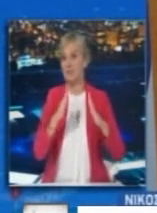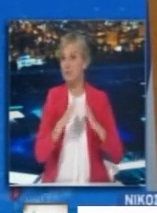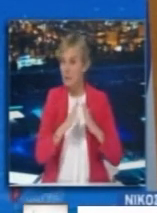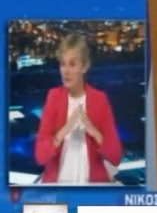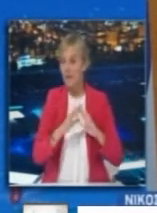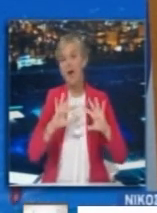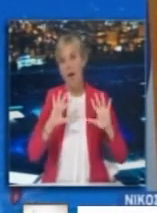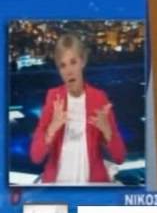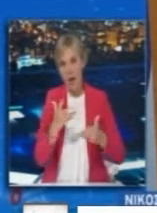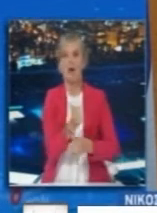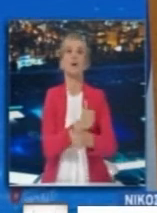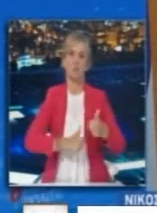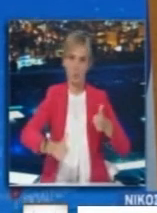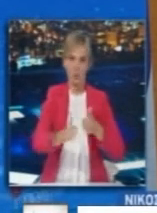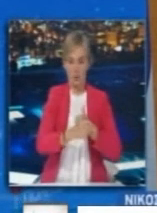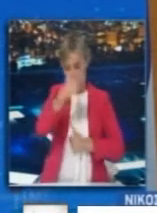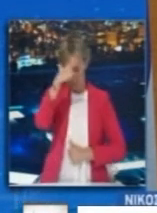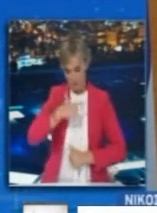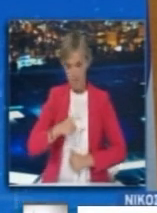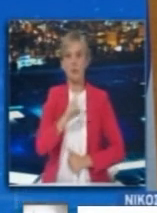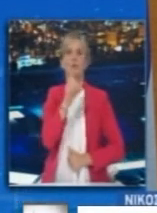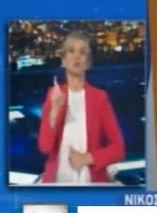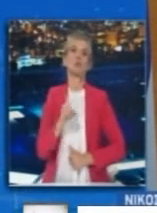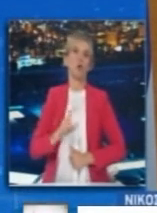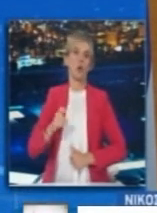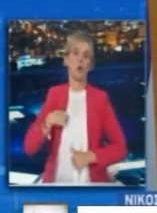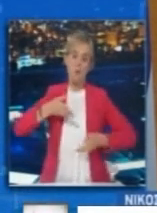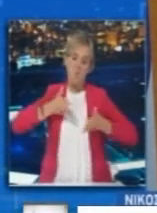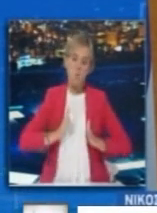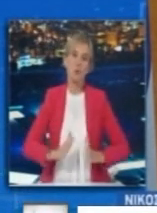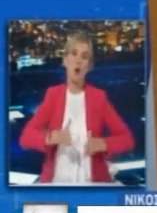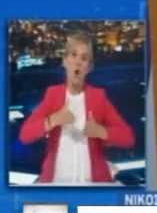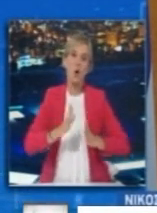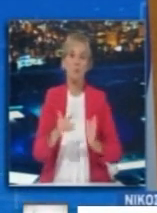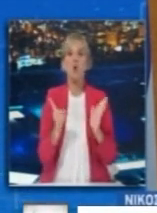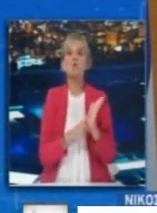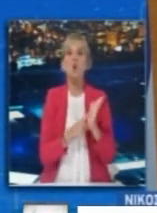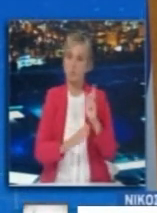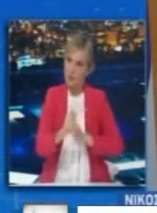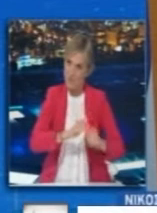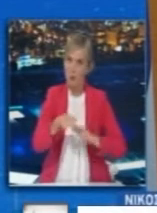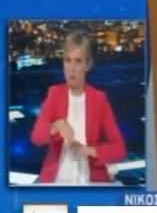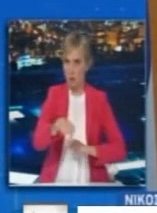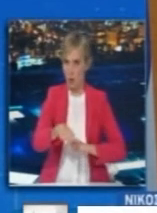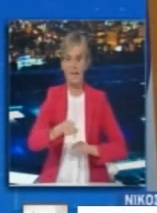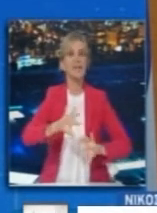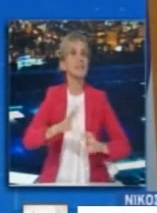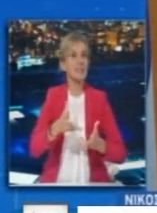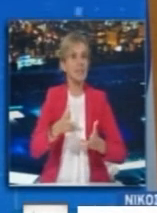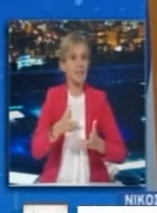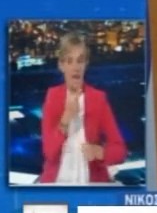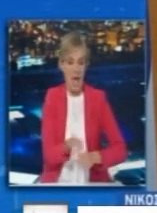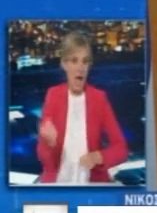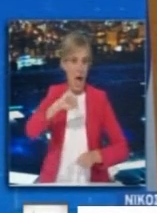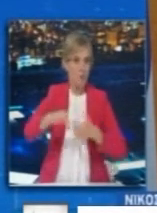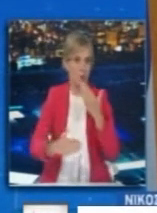ίδιας μας της ζωής, που είναι και απόλυτη προτεραιότητά μας, προχωράμε σε πράξη νομοθετικού περιεχομένου που θα ισχύσει από